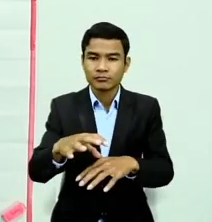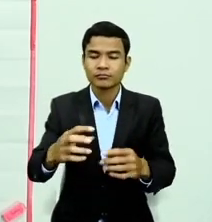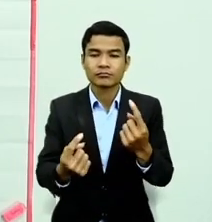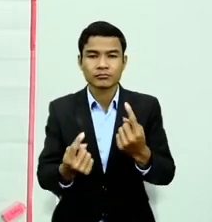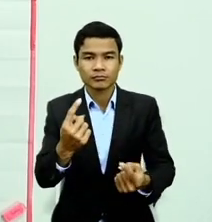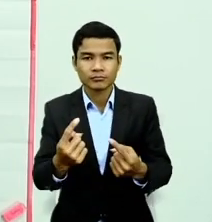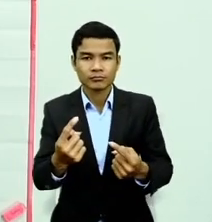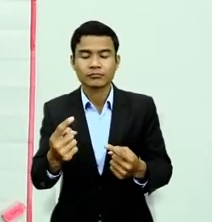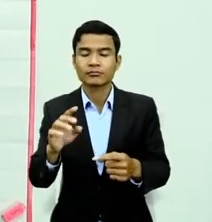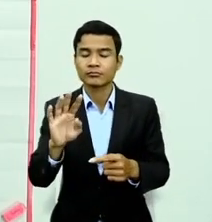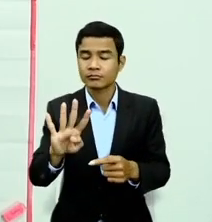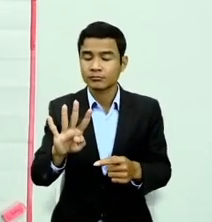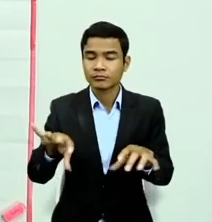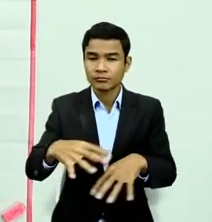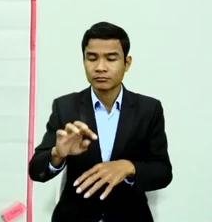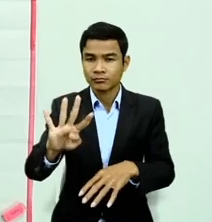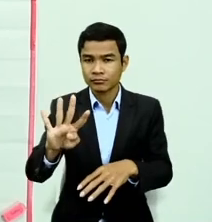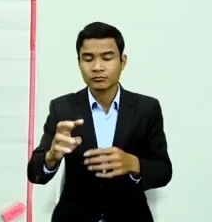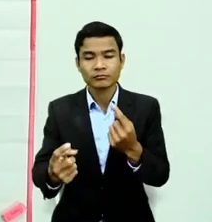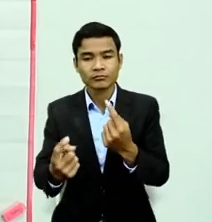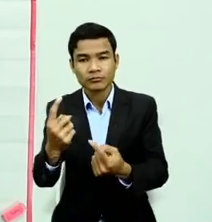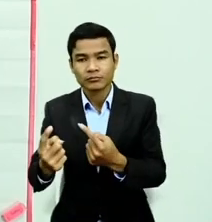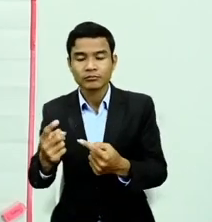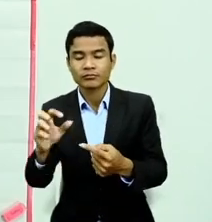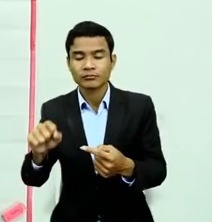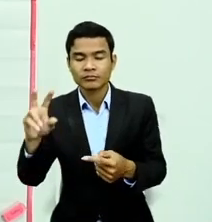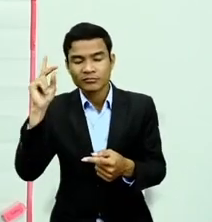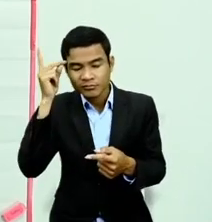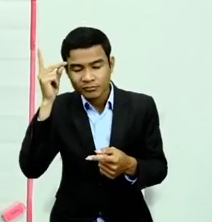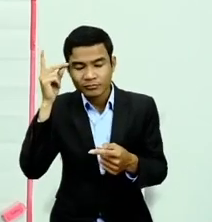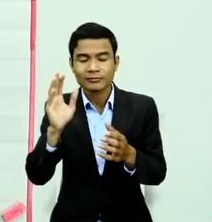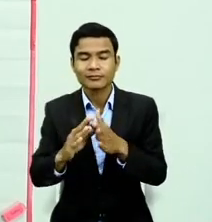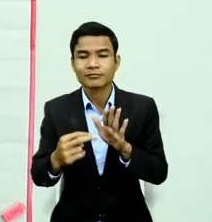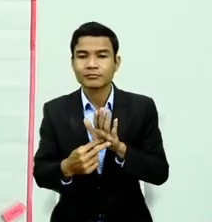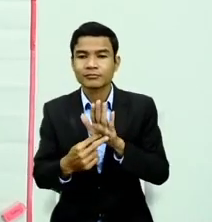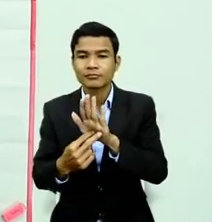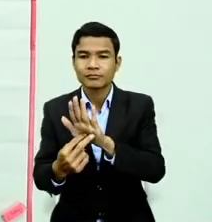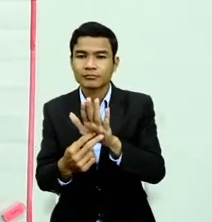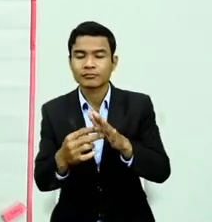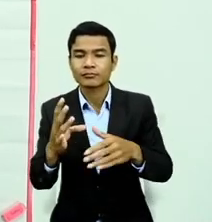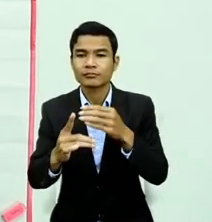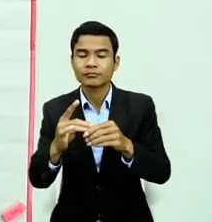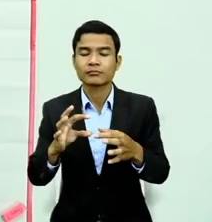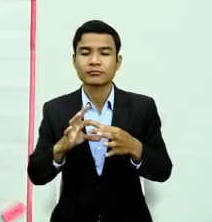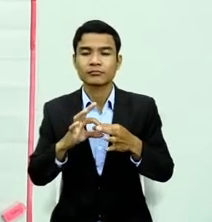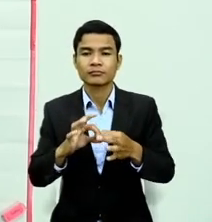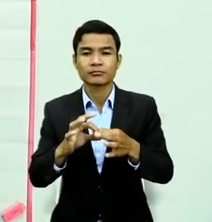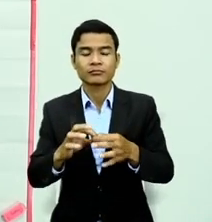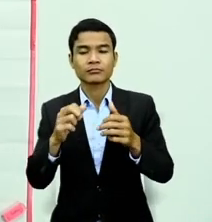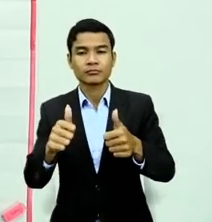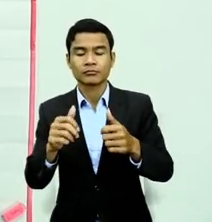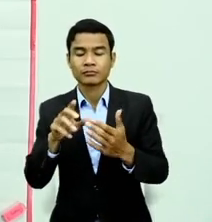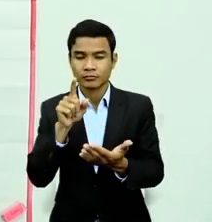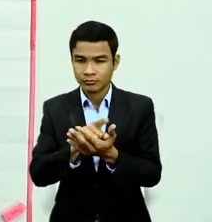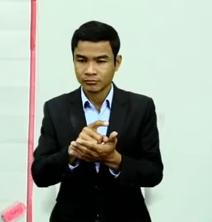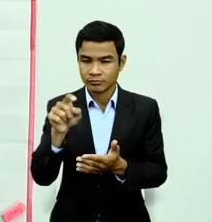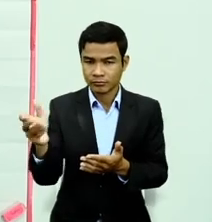hiệp đang buồn nằng sạ cá mập hiệp mui nát đại chi sạ cá mập hiệp bằng hai ông pí tầm nẹt tầm nồng là ò hai con cung vuông mà